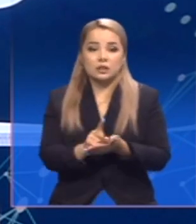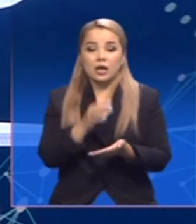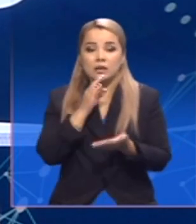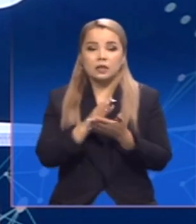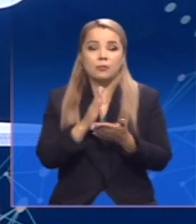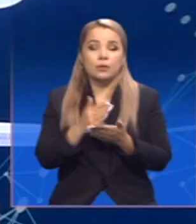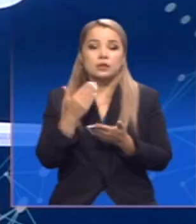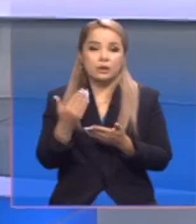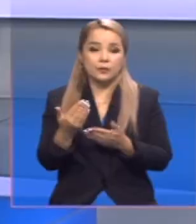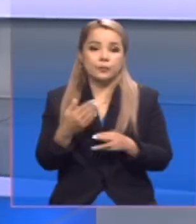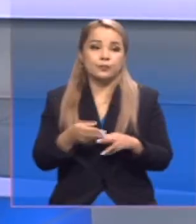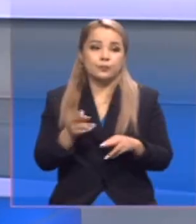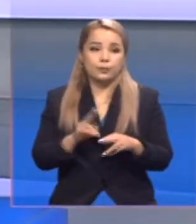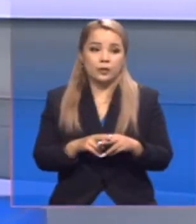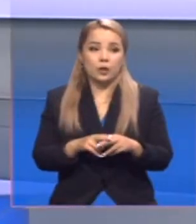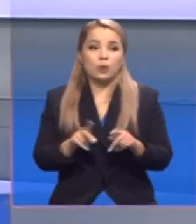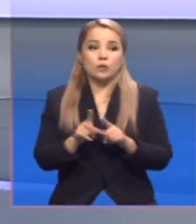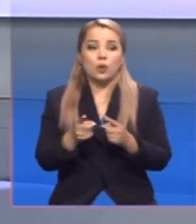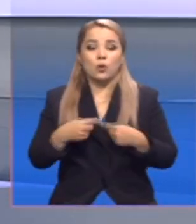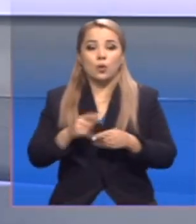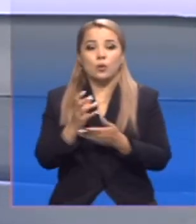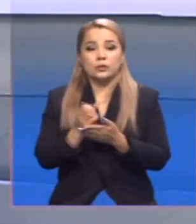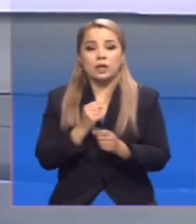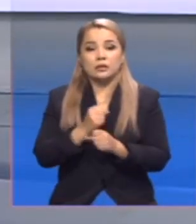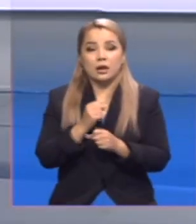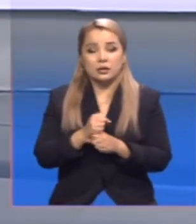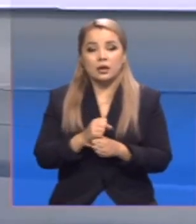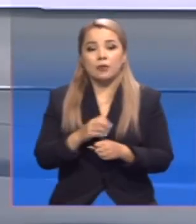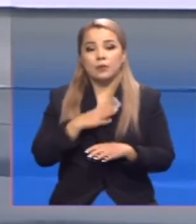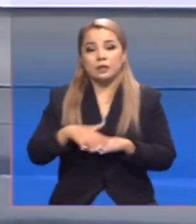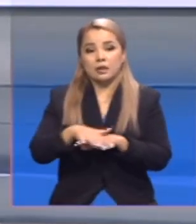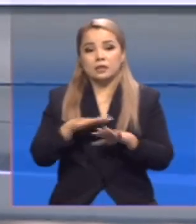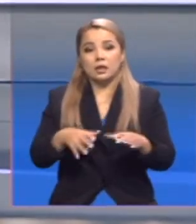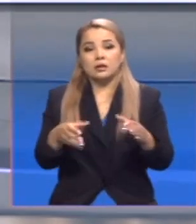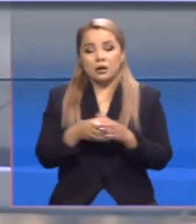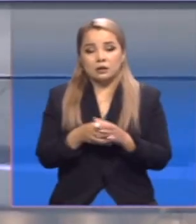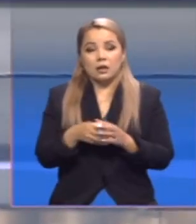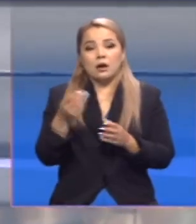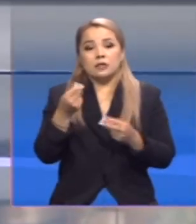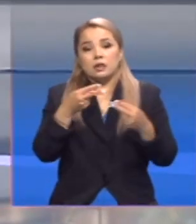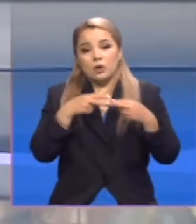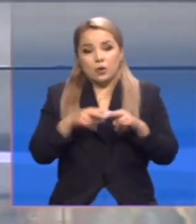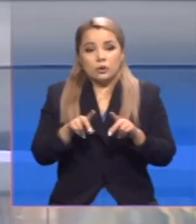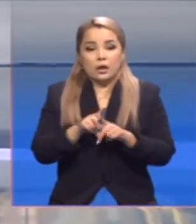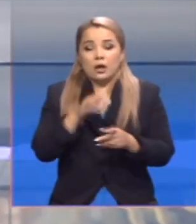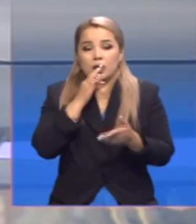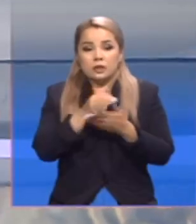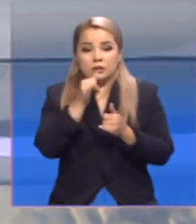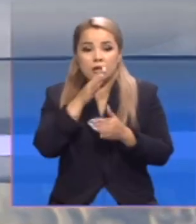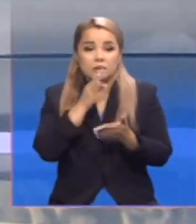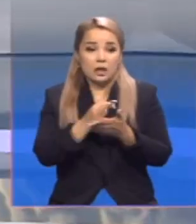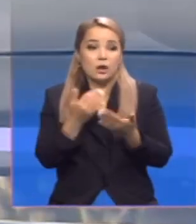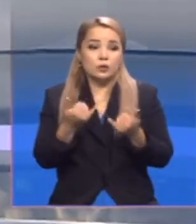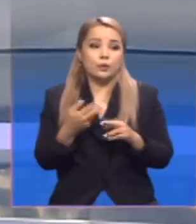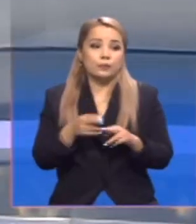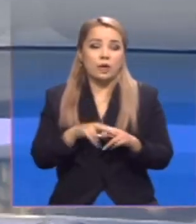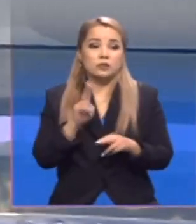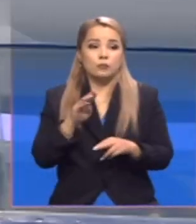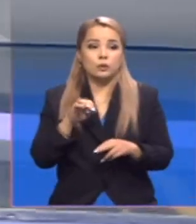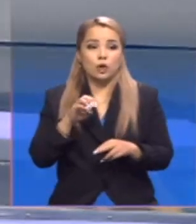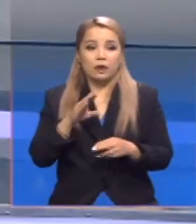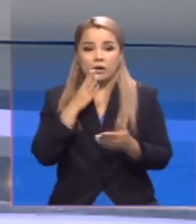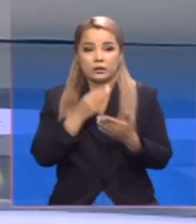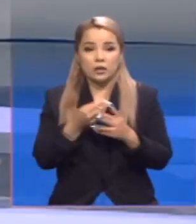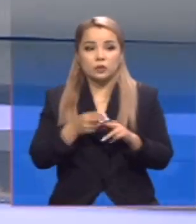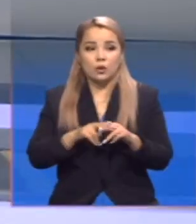тура келіп тұр. Осы қор құрылғанда дәулеттінің дені бірден ақша аударды деп айта алмаймыз. Ондайларға Қасым Жомарт